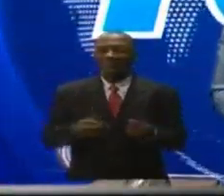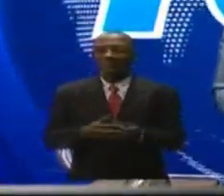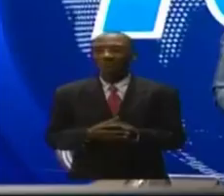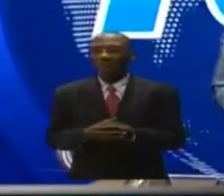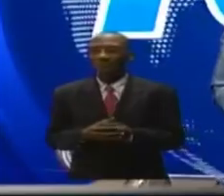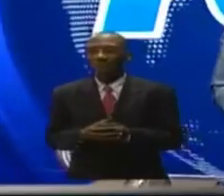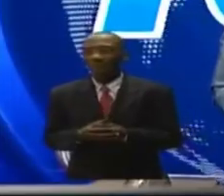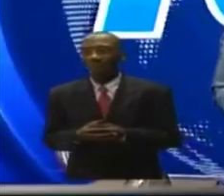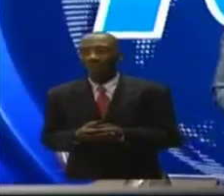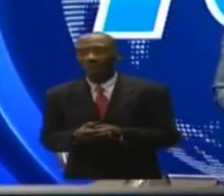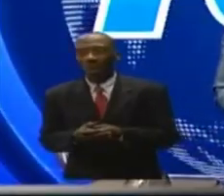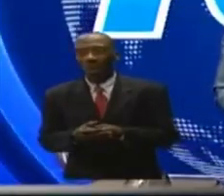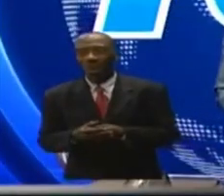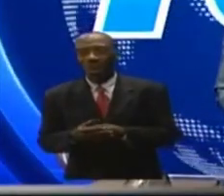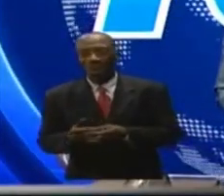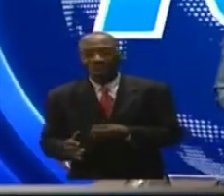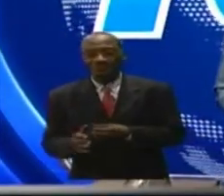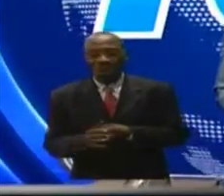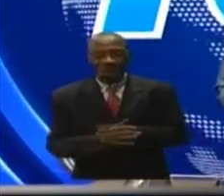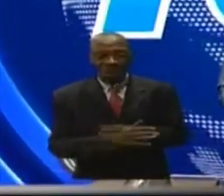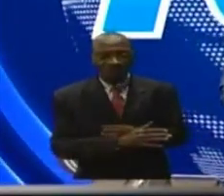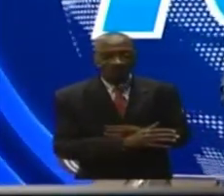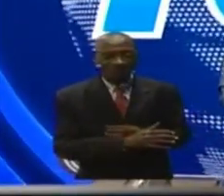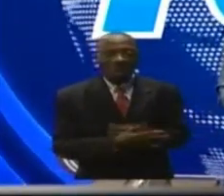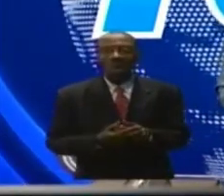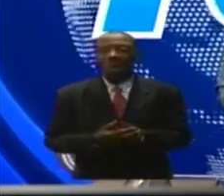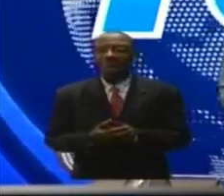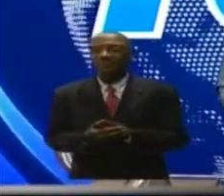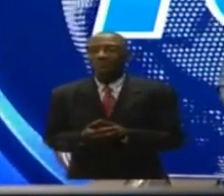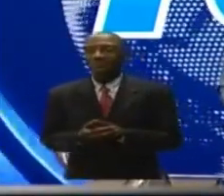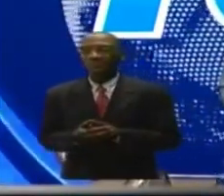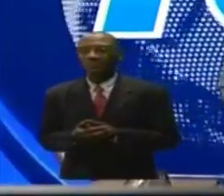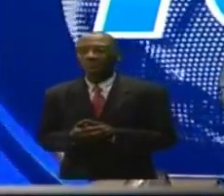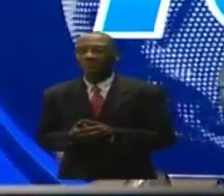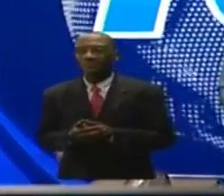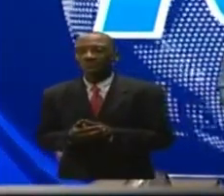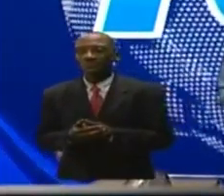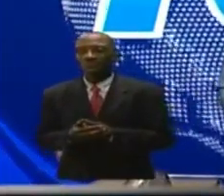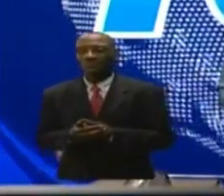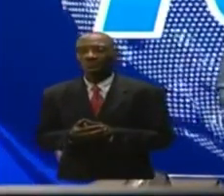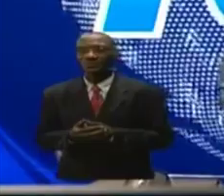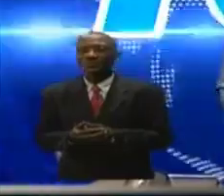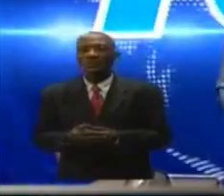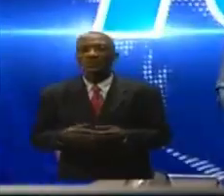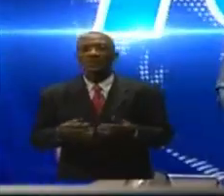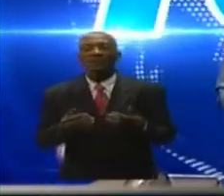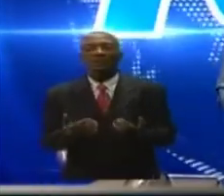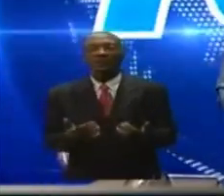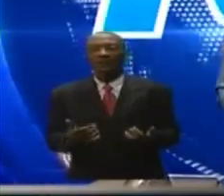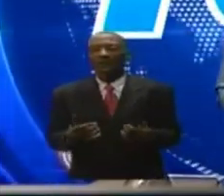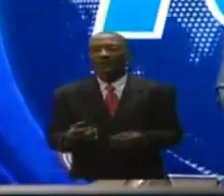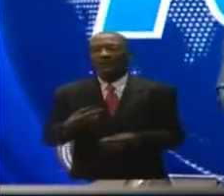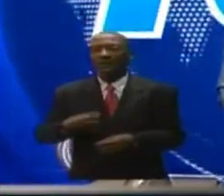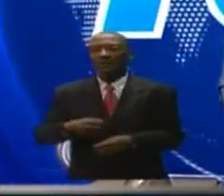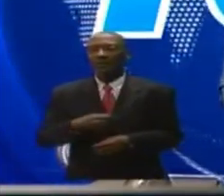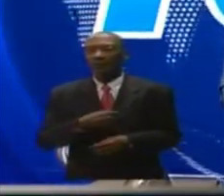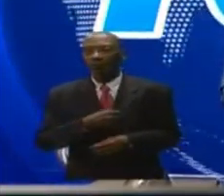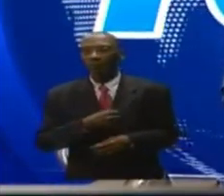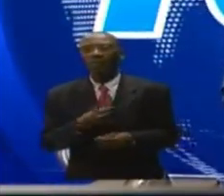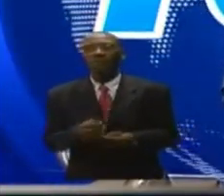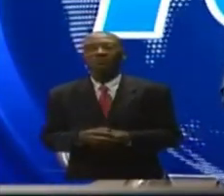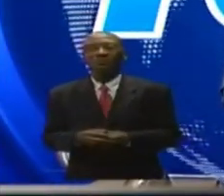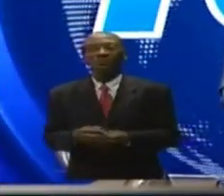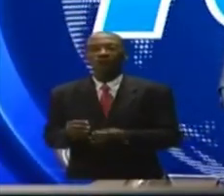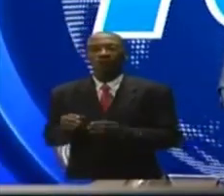Parfois, l'e-sport est associé à la commémoration de certaines dates et événements RDC. Un tournoi a été organisé